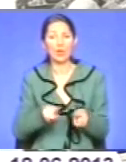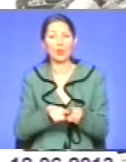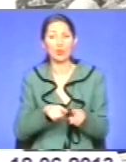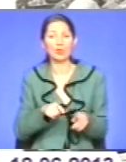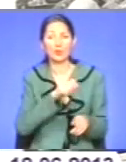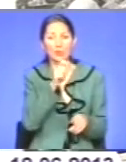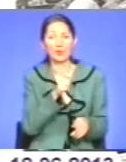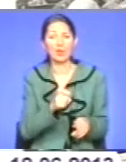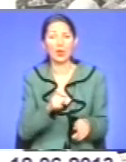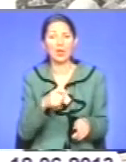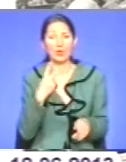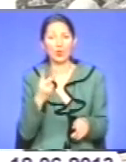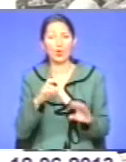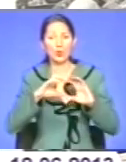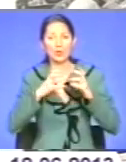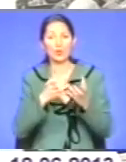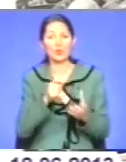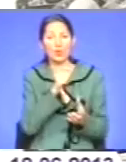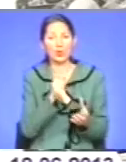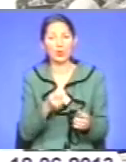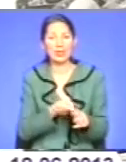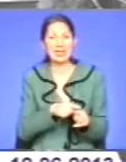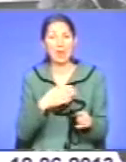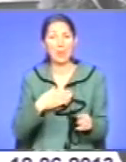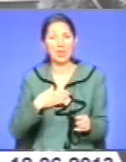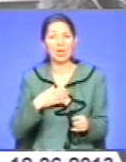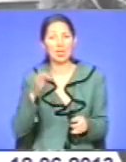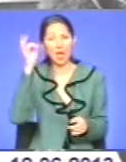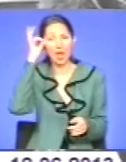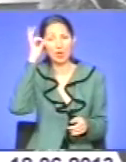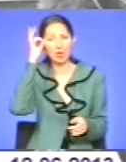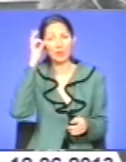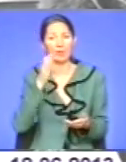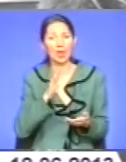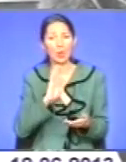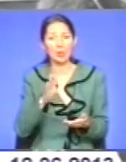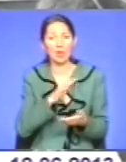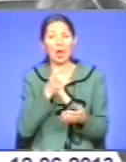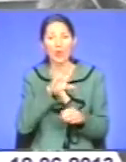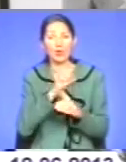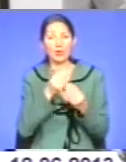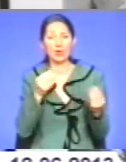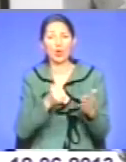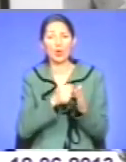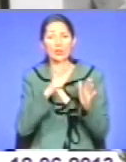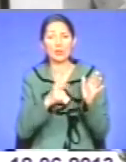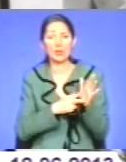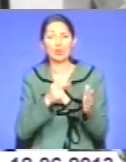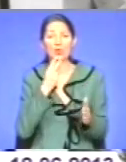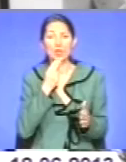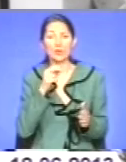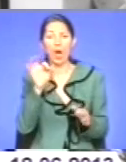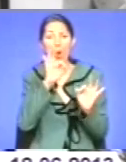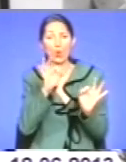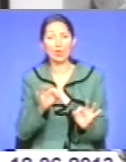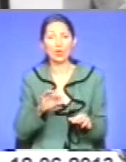війну, і це мені нагадує про них. Триватиме фотовиставка до 18 червня, а восени проведуть